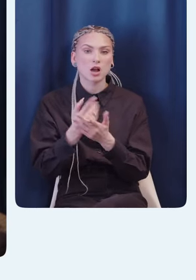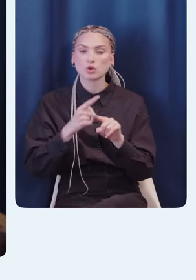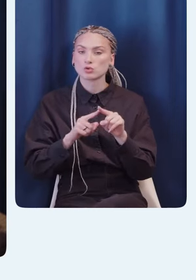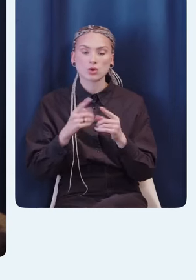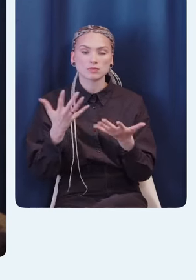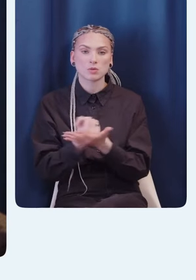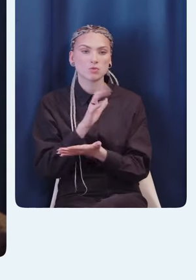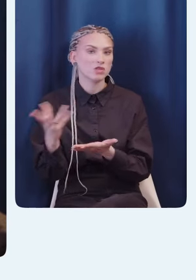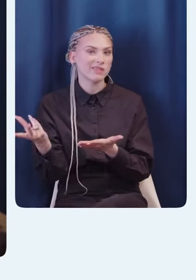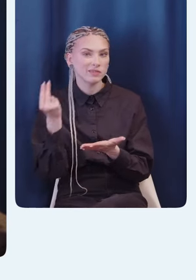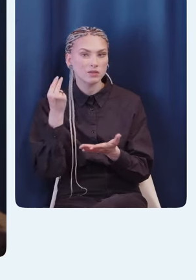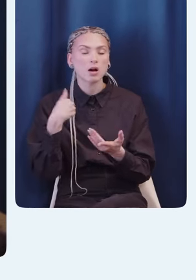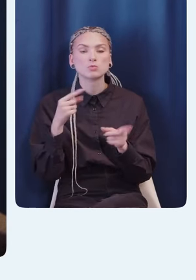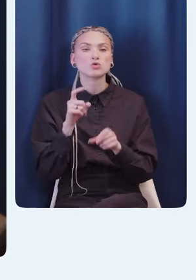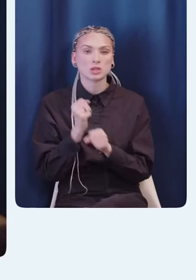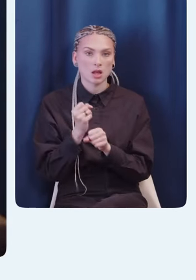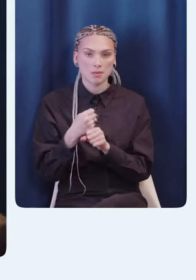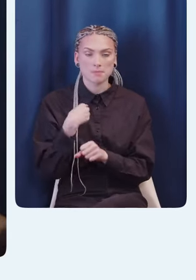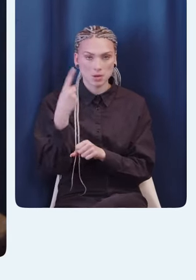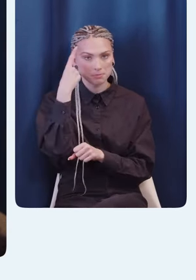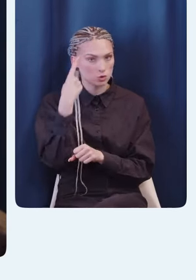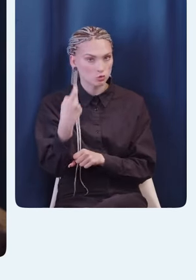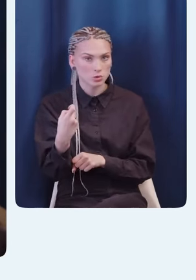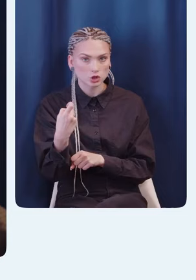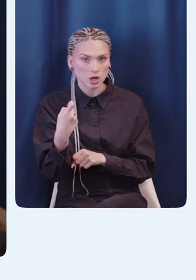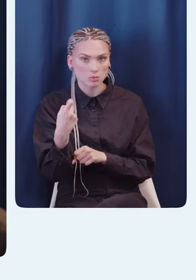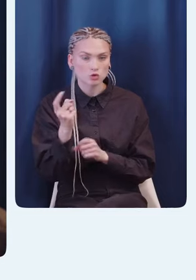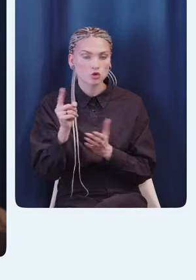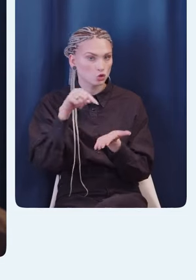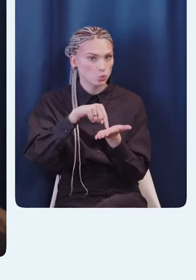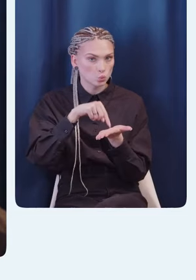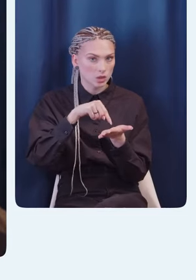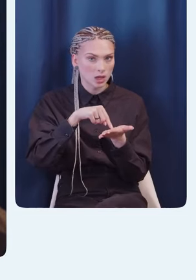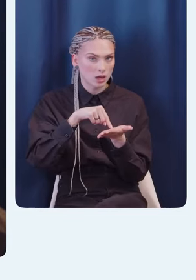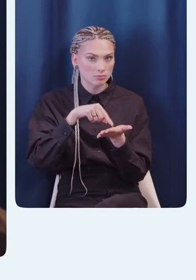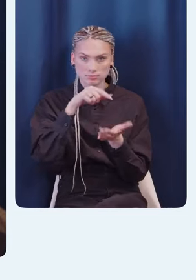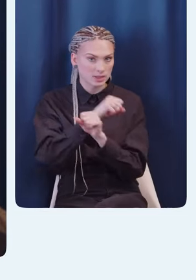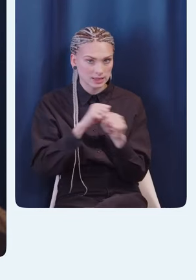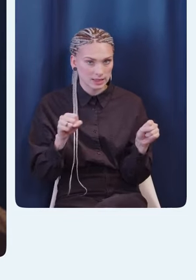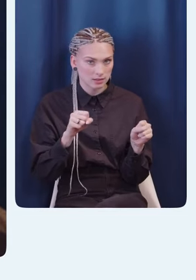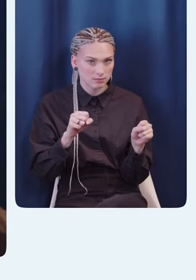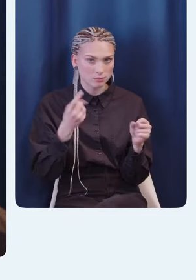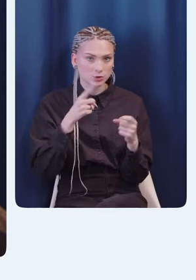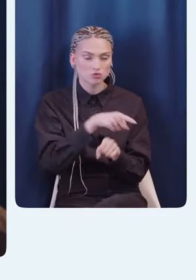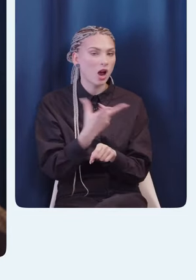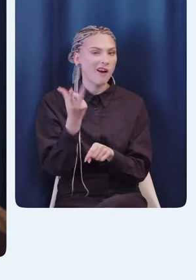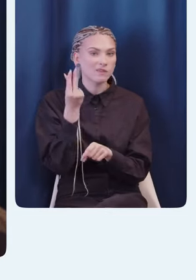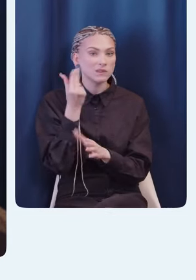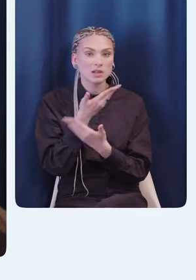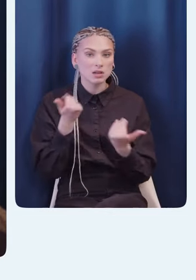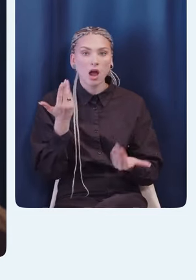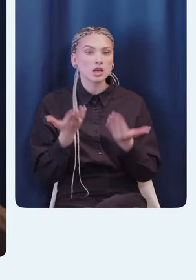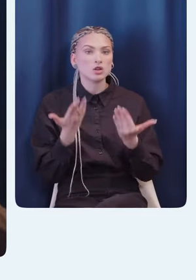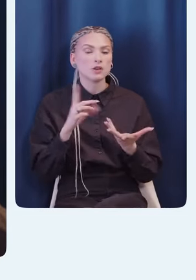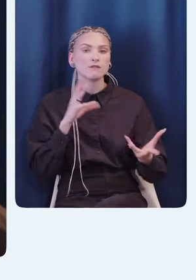случаях делается? То есть мы предупреждаем, что вот сюда условно пойти нельзя, потому что он не озвучен, или вообще